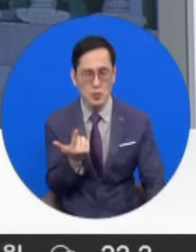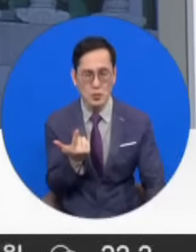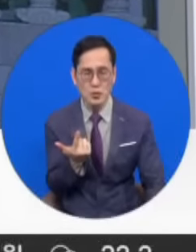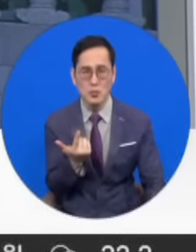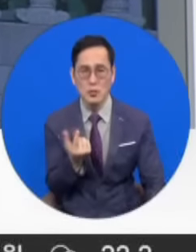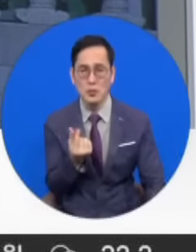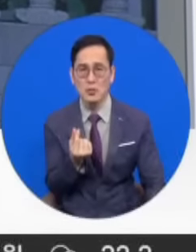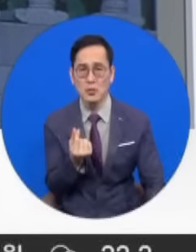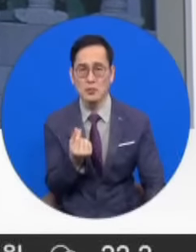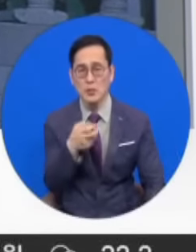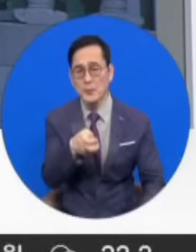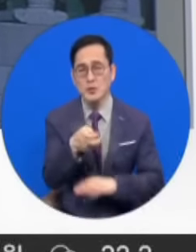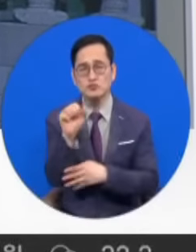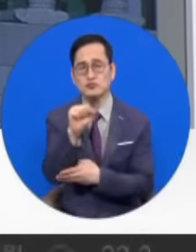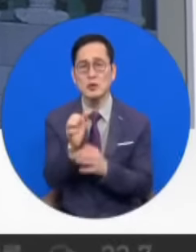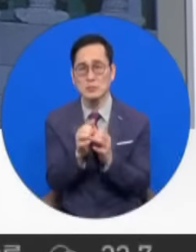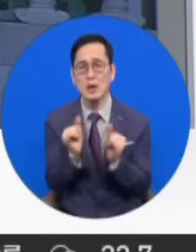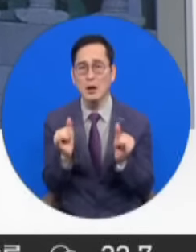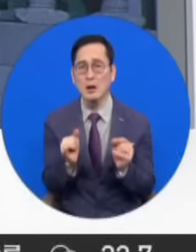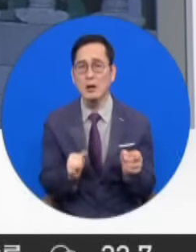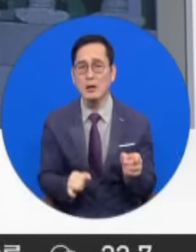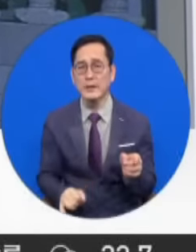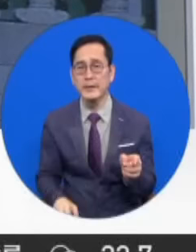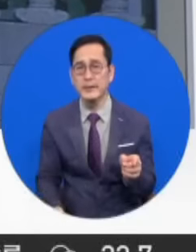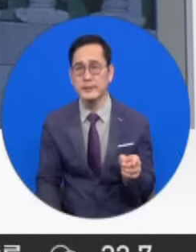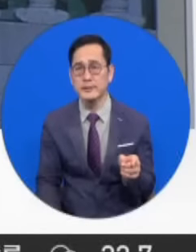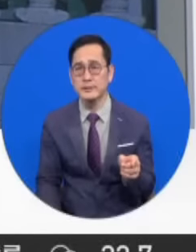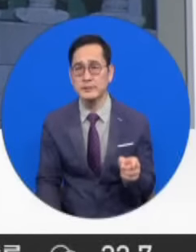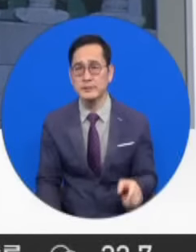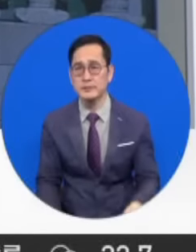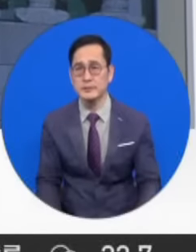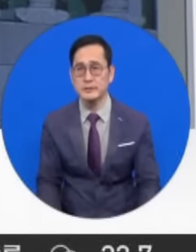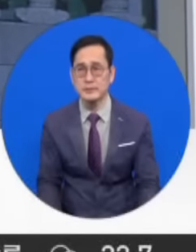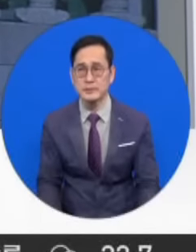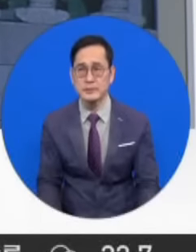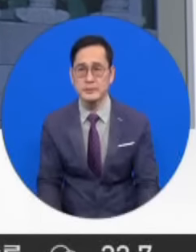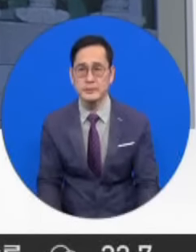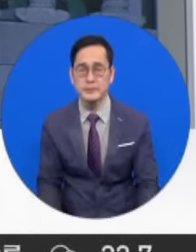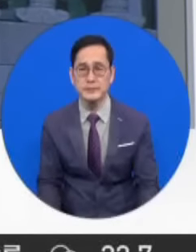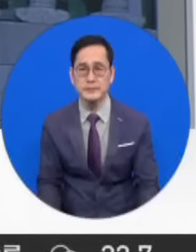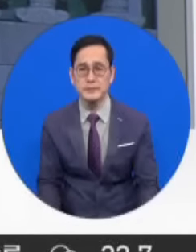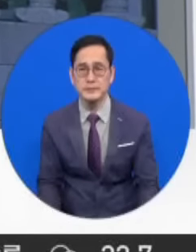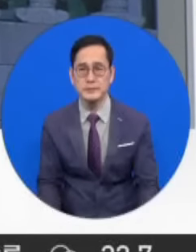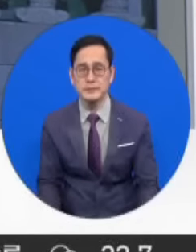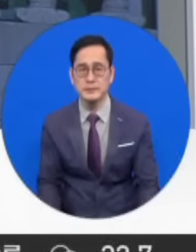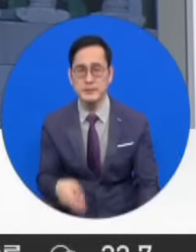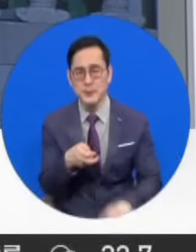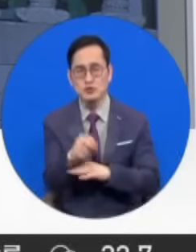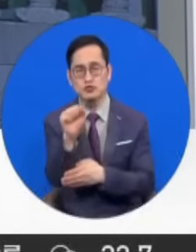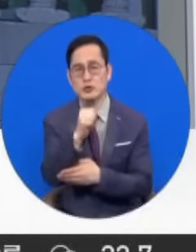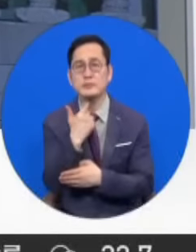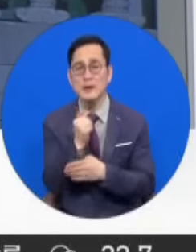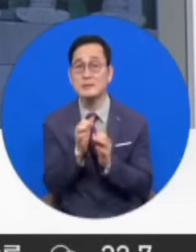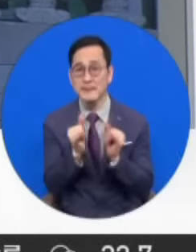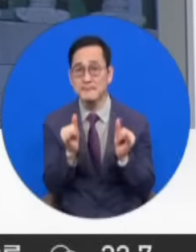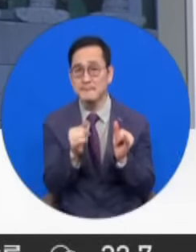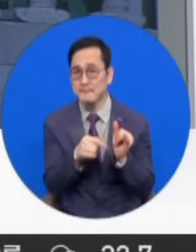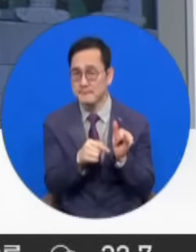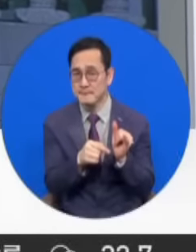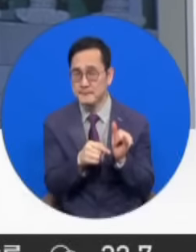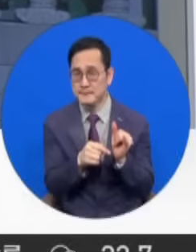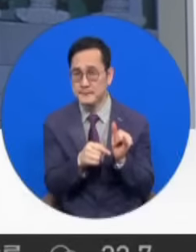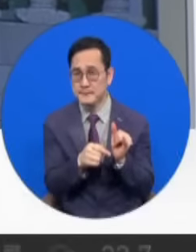버스기사 출신이다라는 거예요. 사고를 낸 가해 차량의 운전자는 버스기사 출신 그리고 운전에 능숙하다라는 말이고